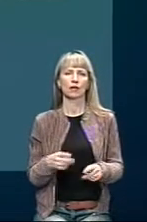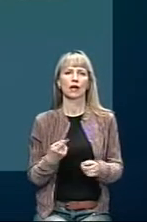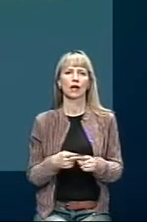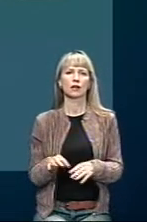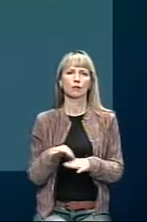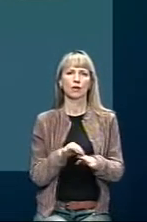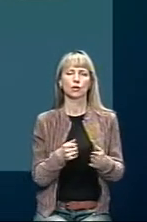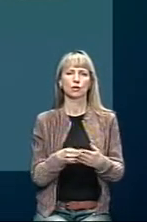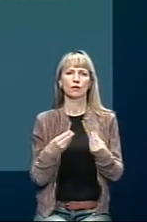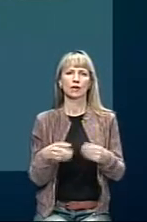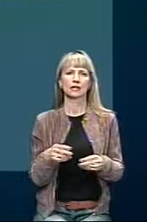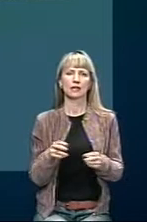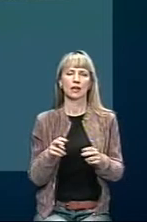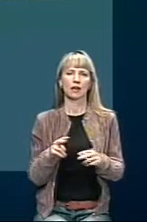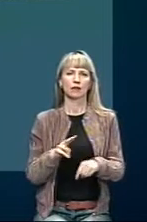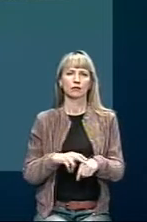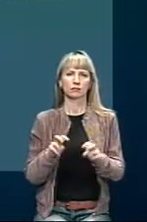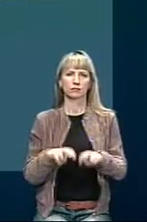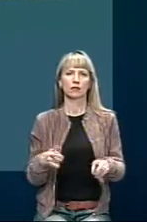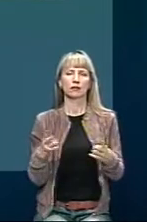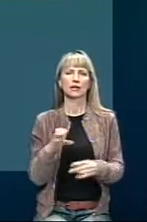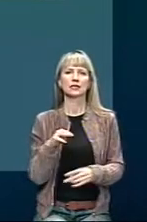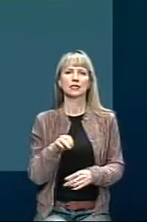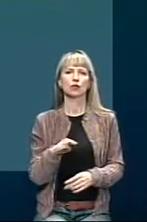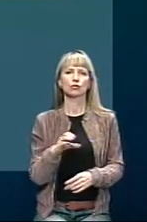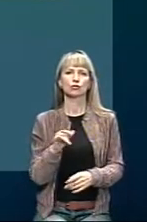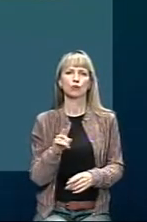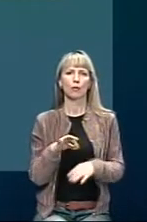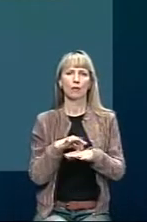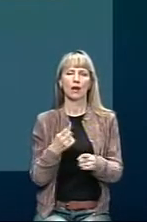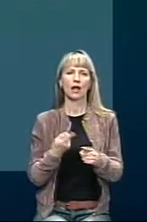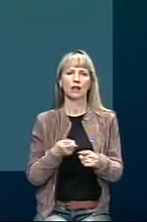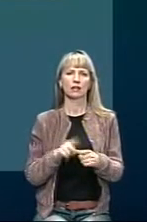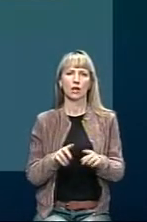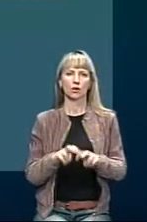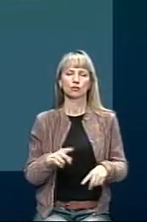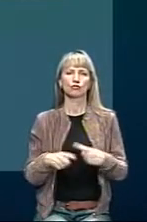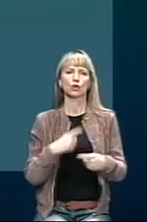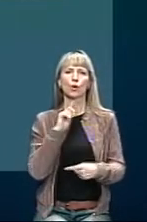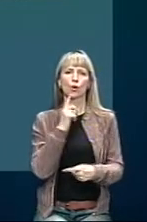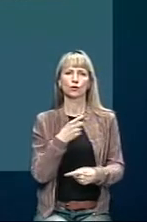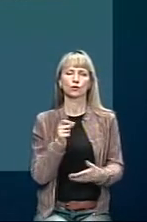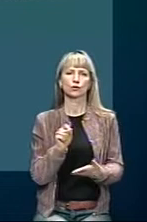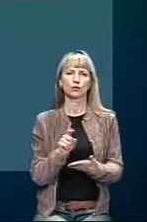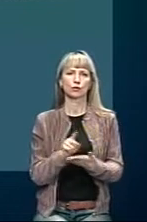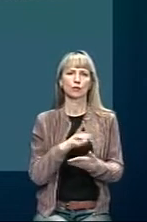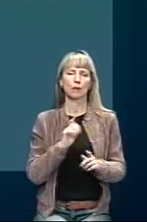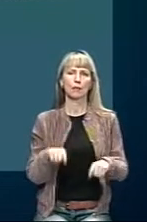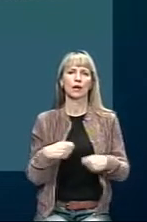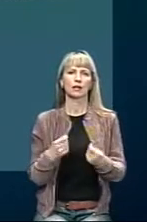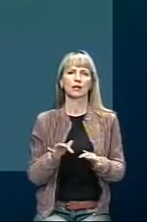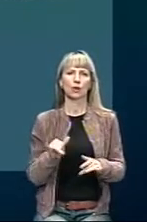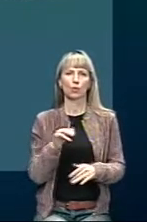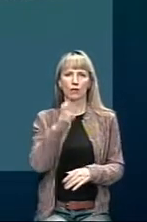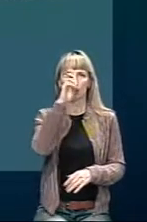призвело до втрати слідчими необхідного статусу для того, щоб проводити ці розслідування. Через рік має відбутися передача цих справ у